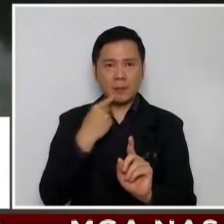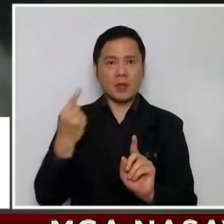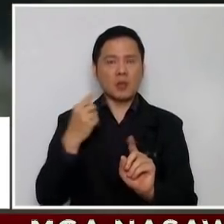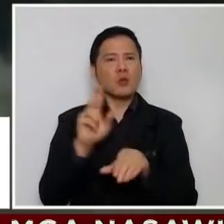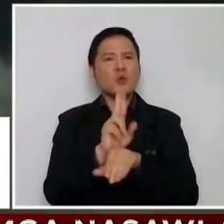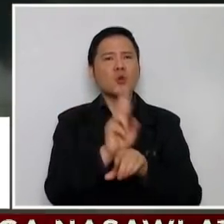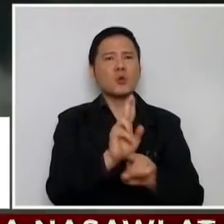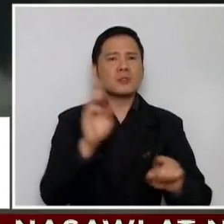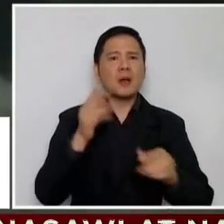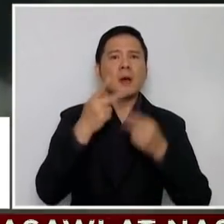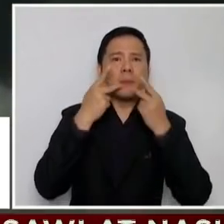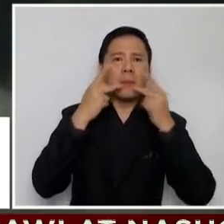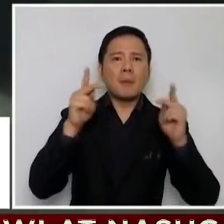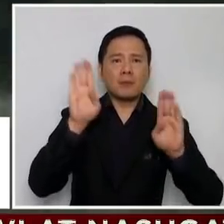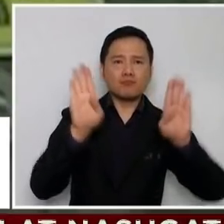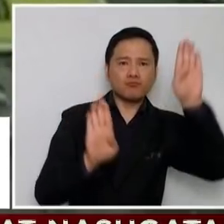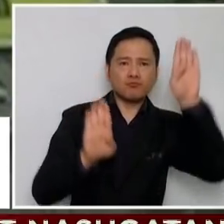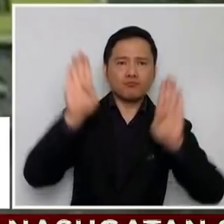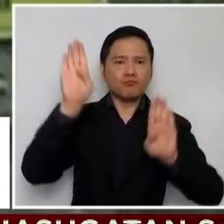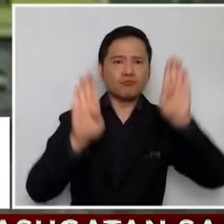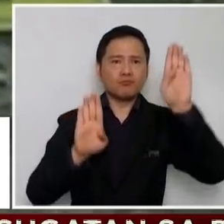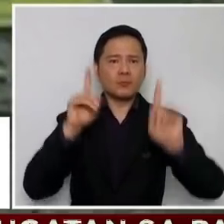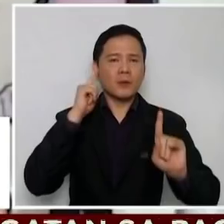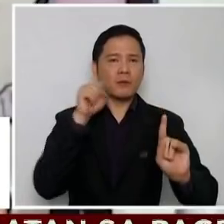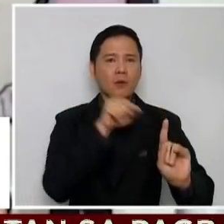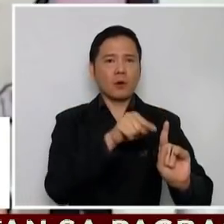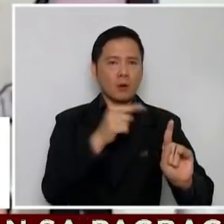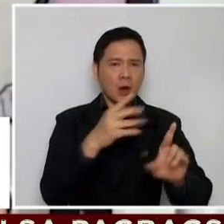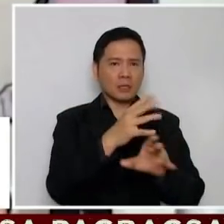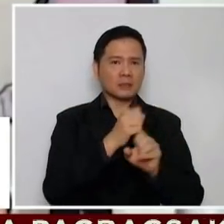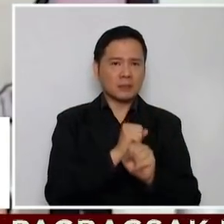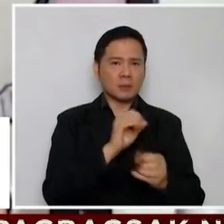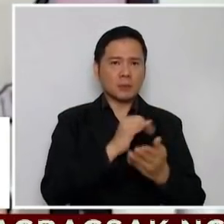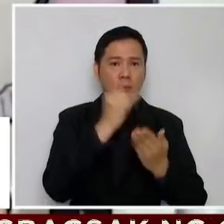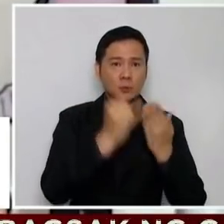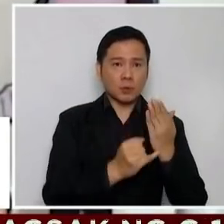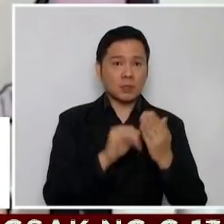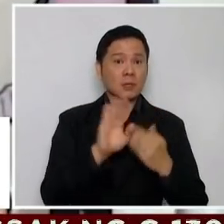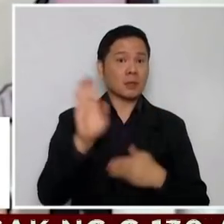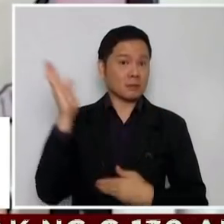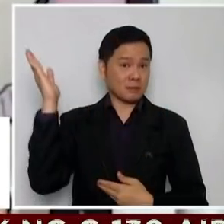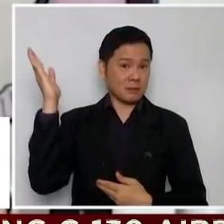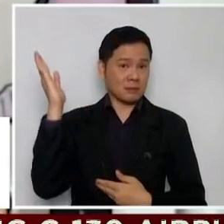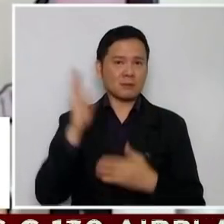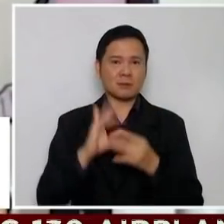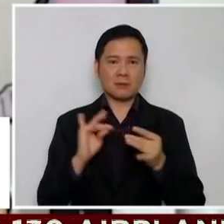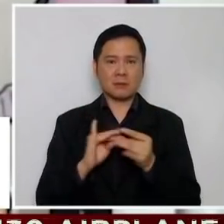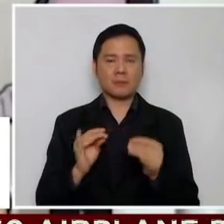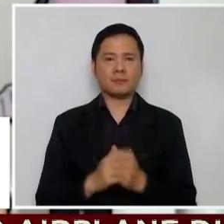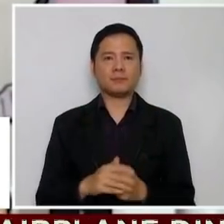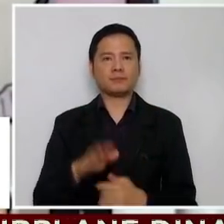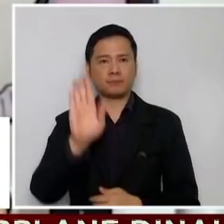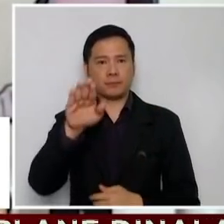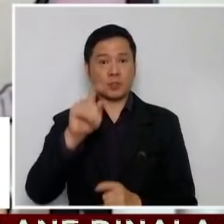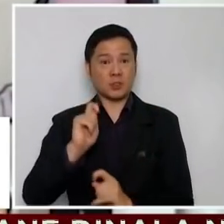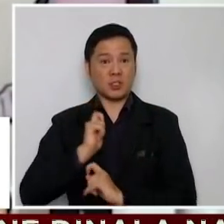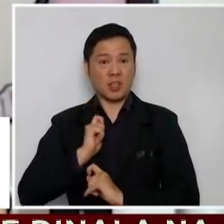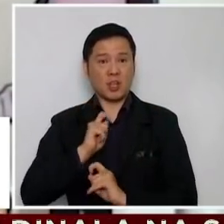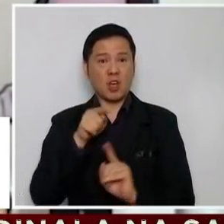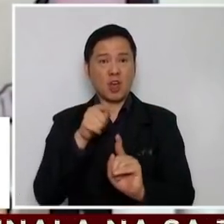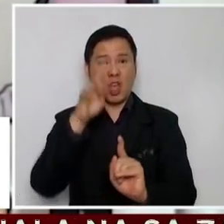at pagsusuri. May hamon din siya kay Trillanes. Trillanes, huwag ka na magpaligoy-ligoy